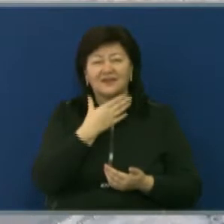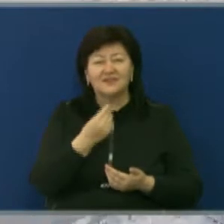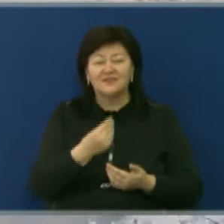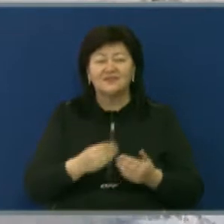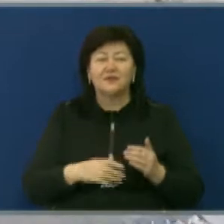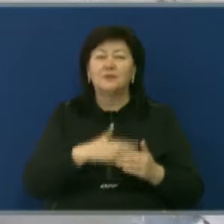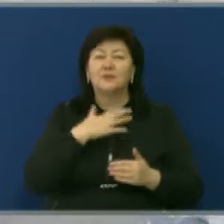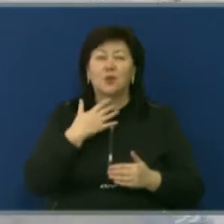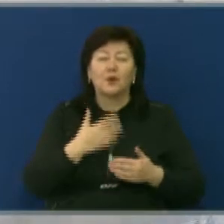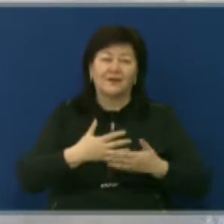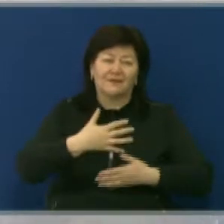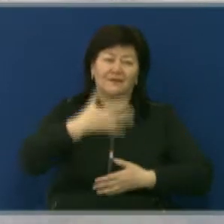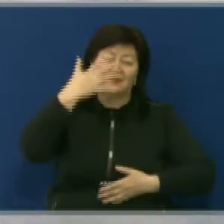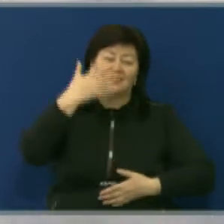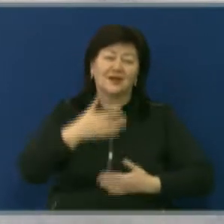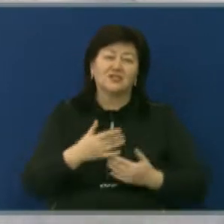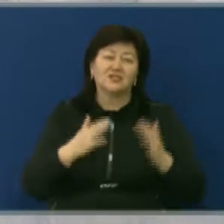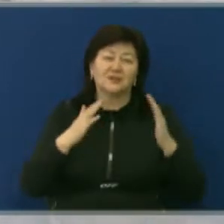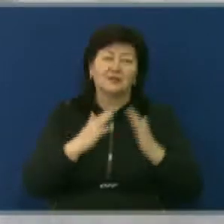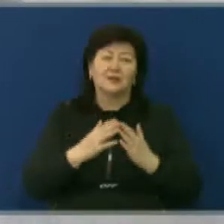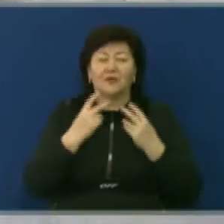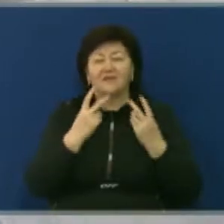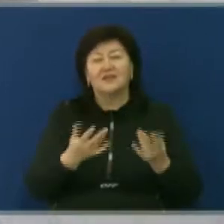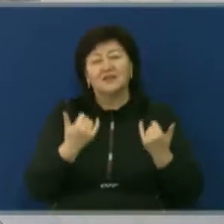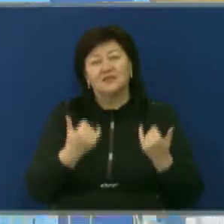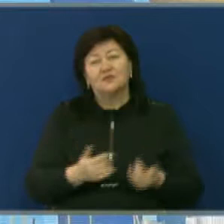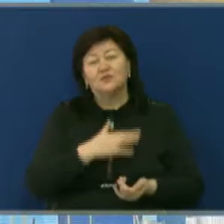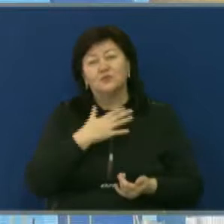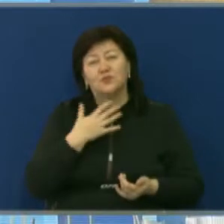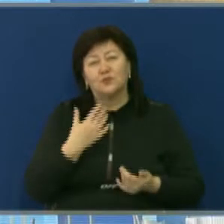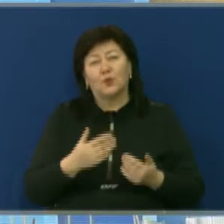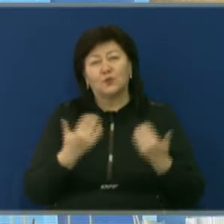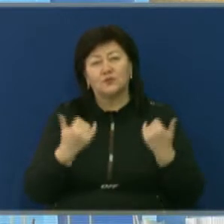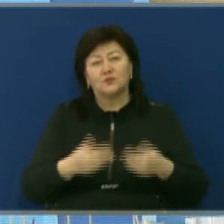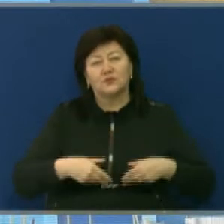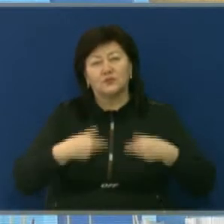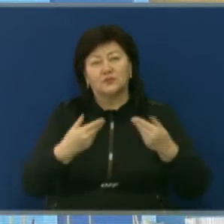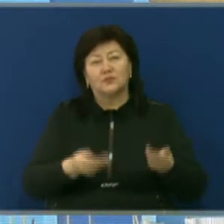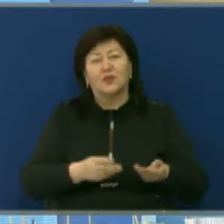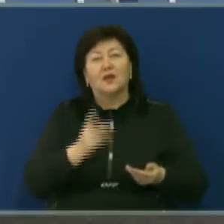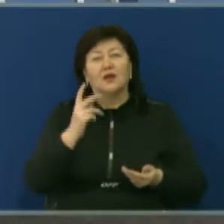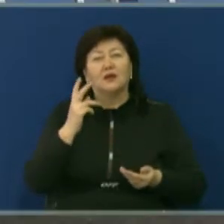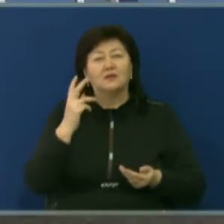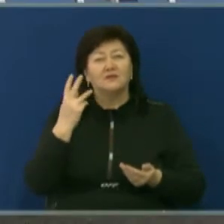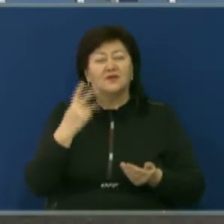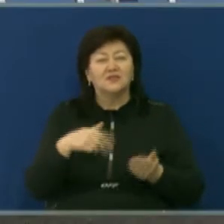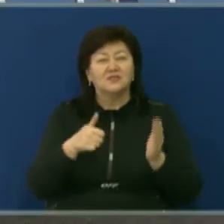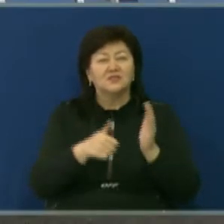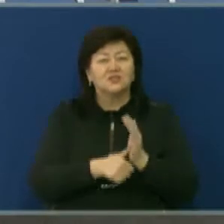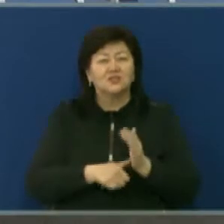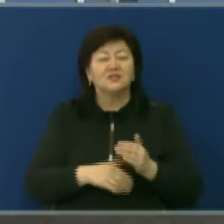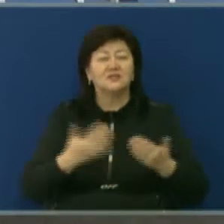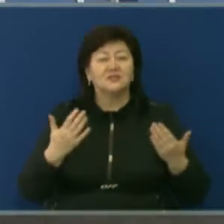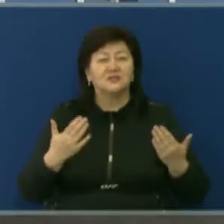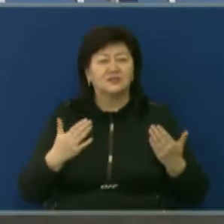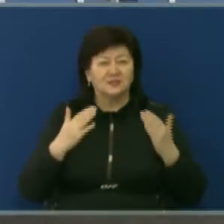Именно они открывают вид на новый район. Сегодня здесь уже возведены и сданы в эксплуатацию 26 жилых домов. Это около